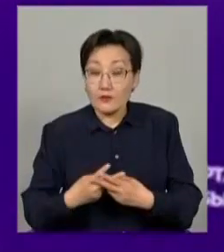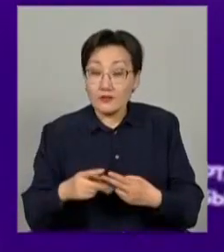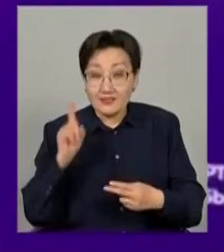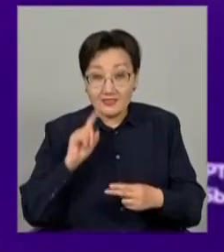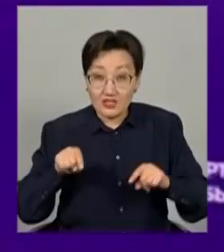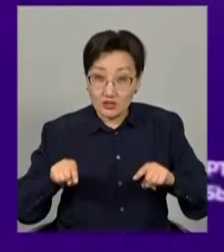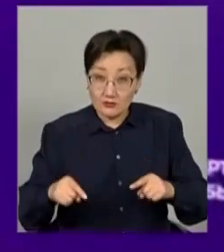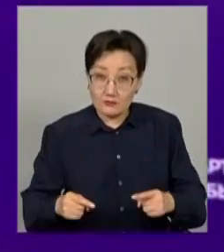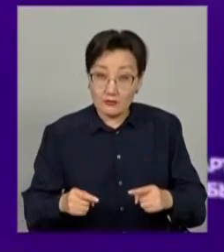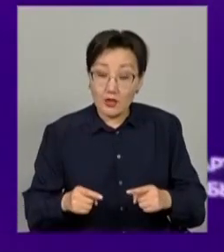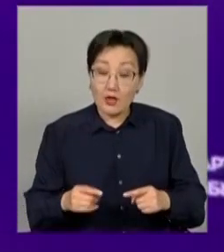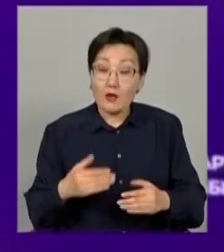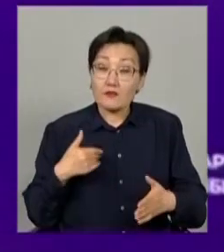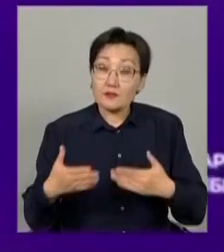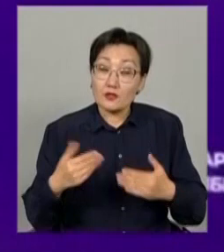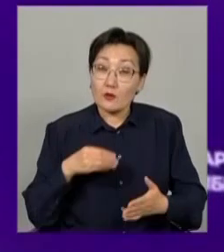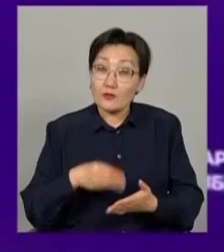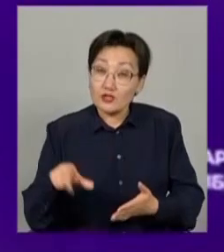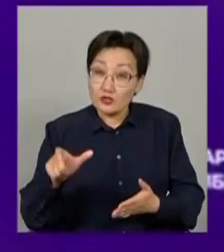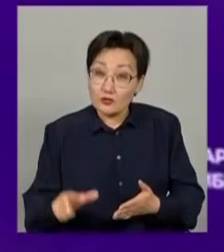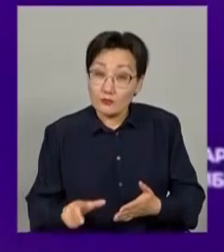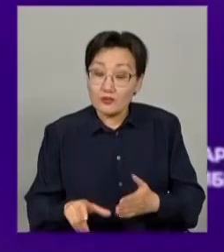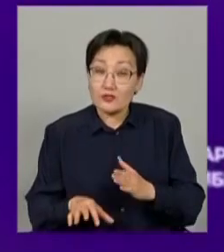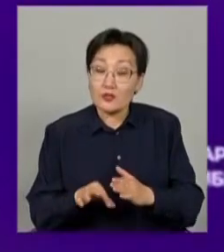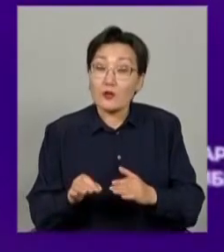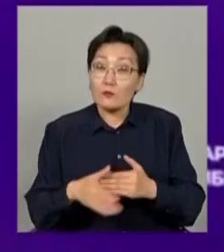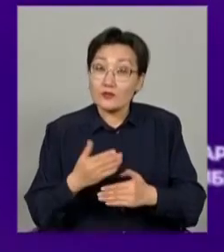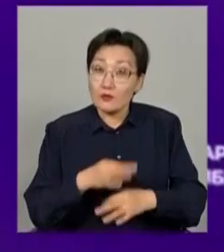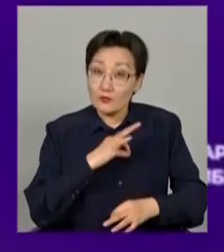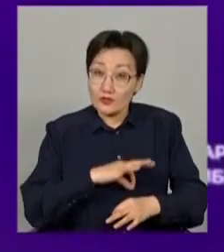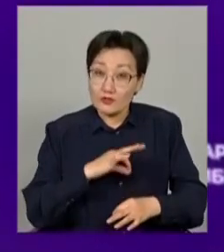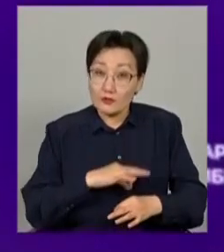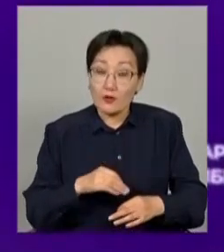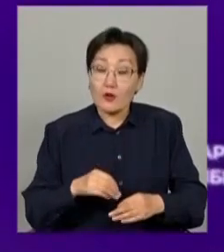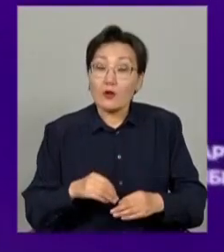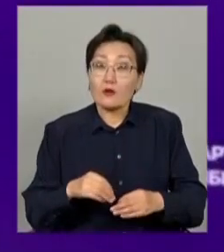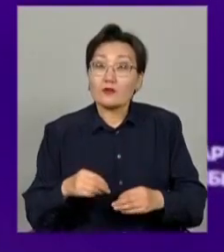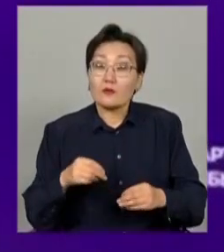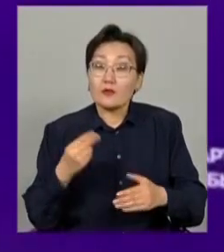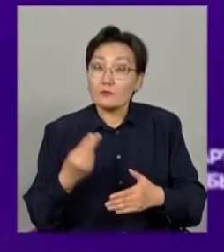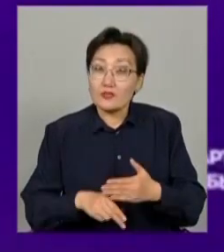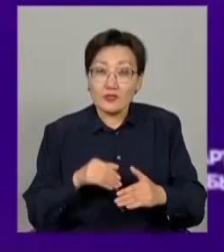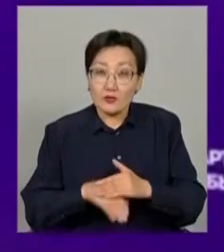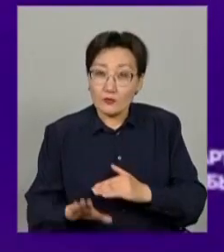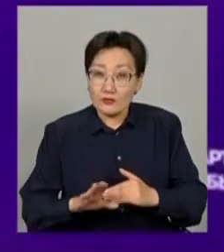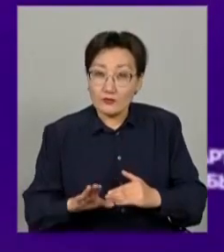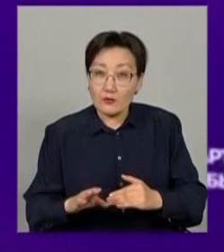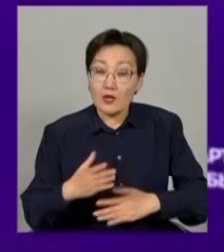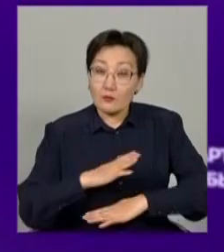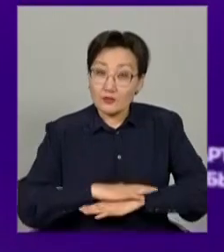временного содержания. В отношении покупательницы избрана мера пресечения в виде подписки о невыезде и надлежащем